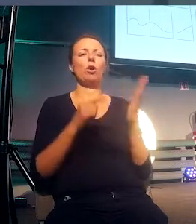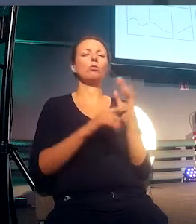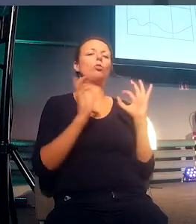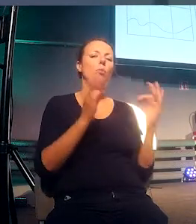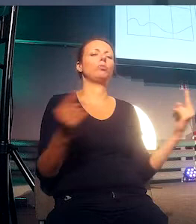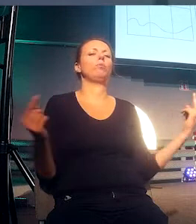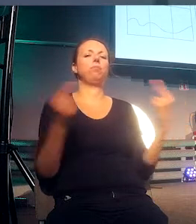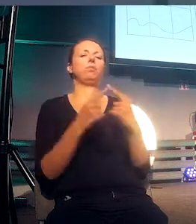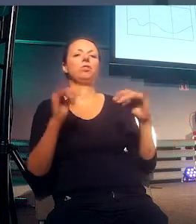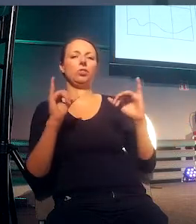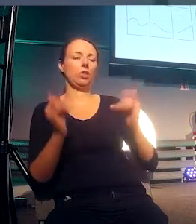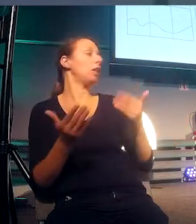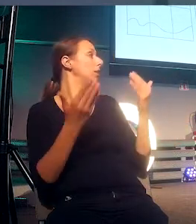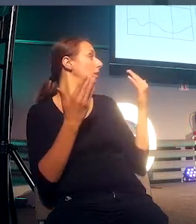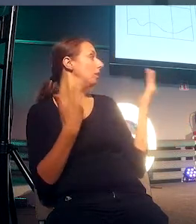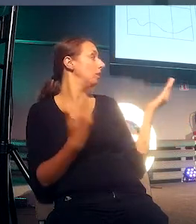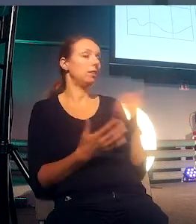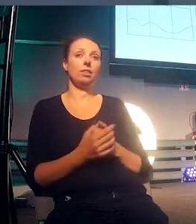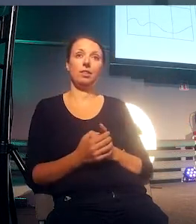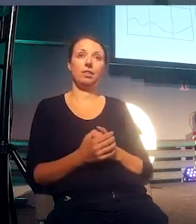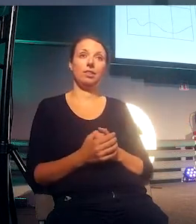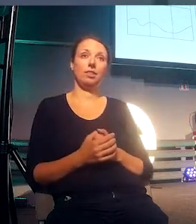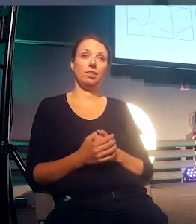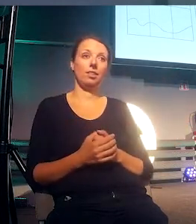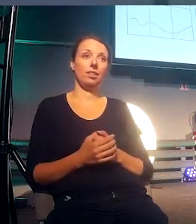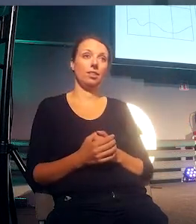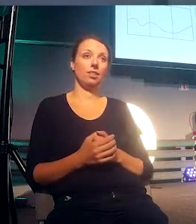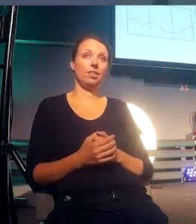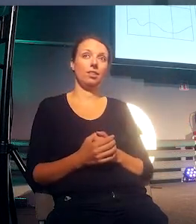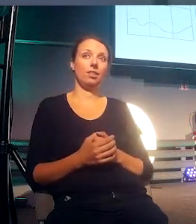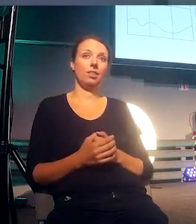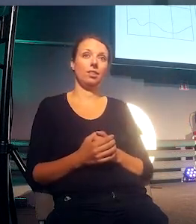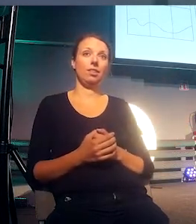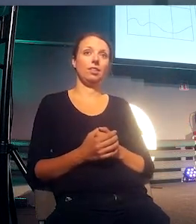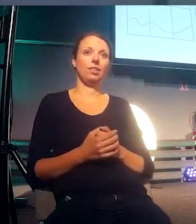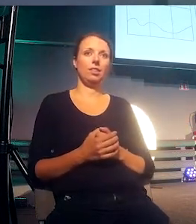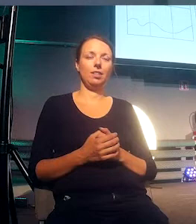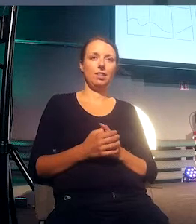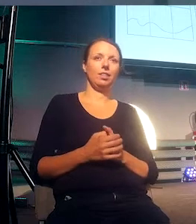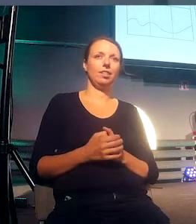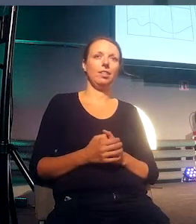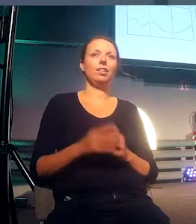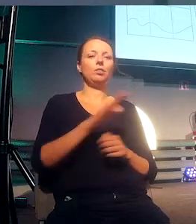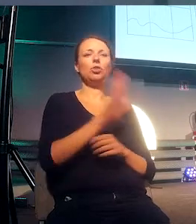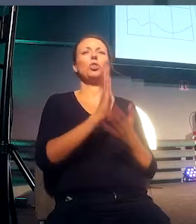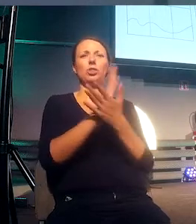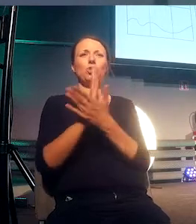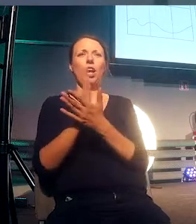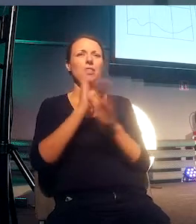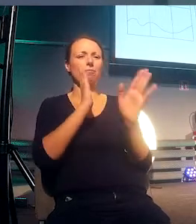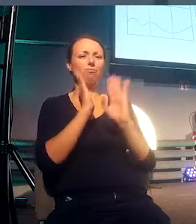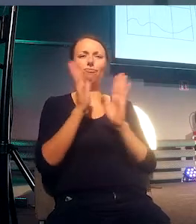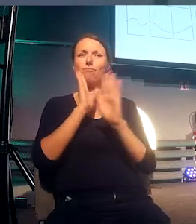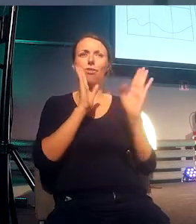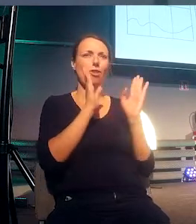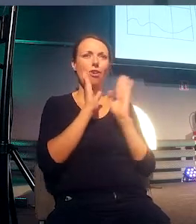taka, że te wszystkie mapy są do siebie podobne, ale to jest tak jak z koniem i